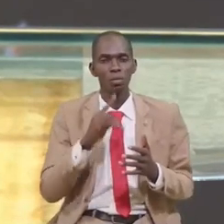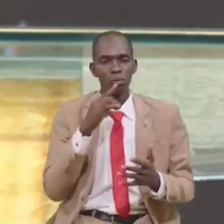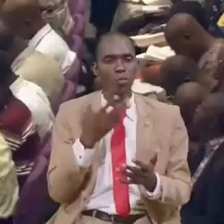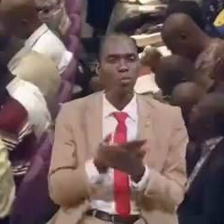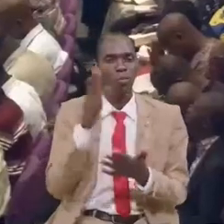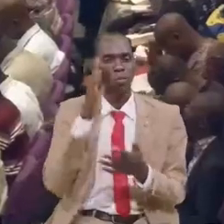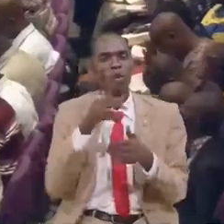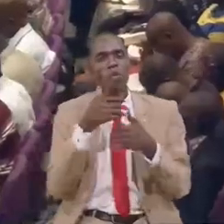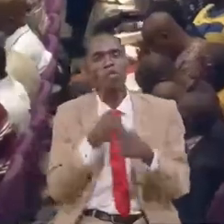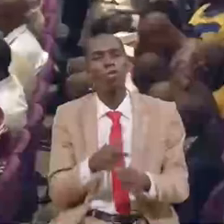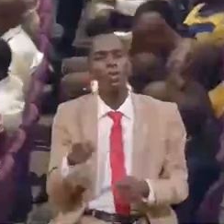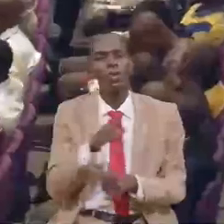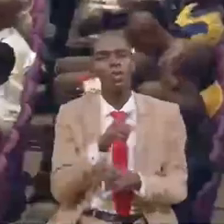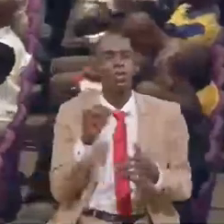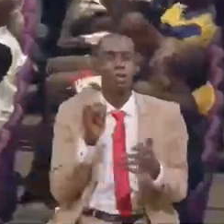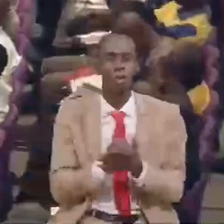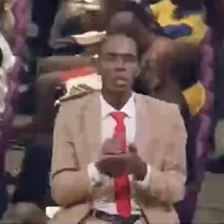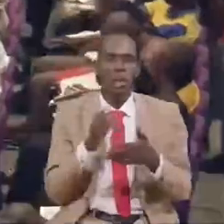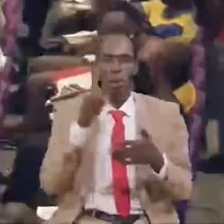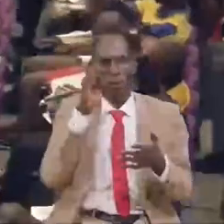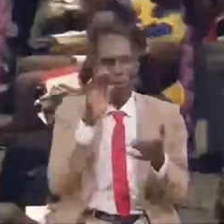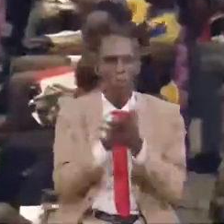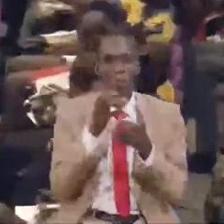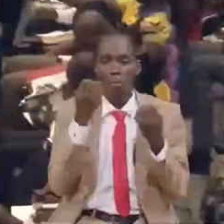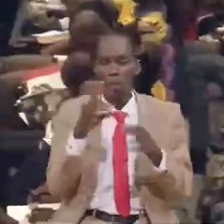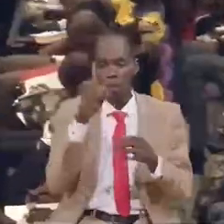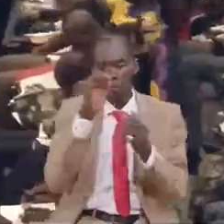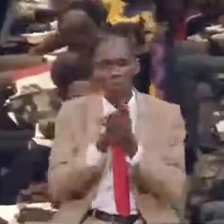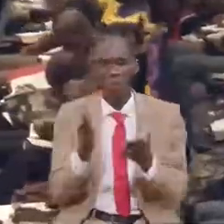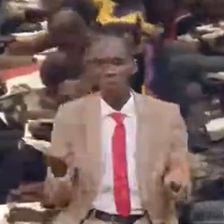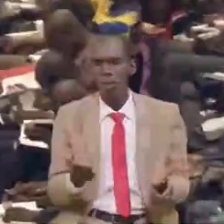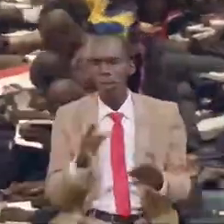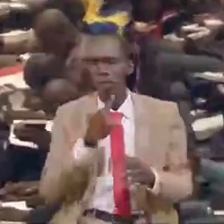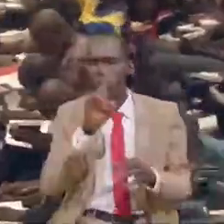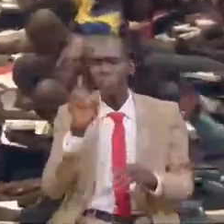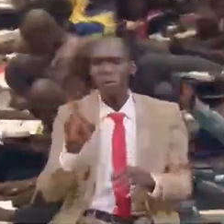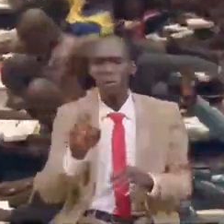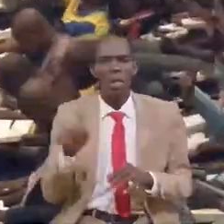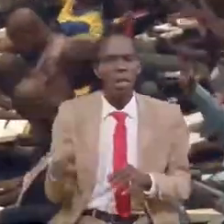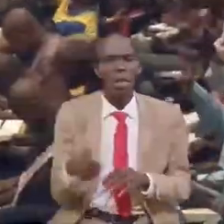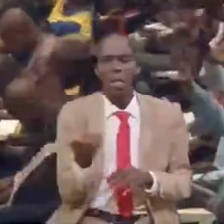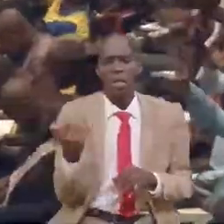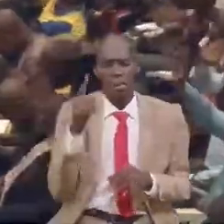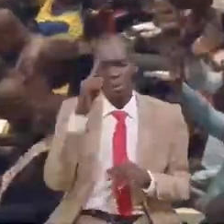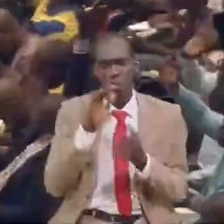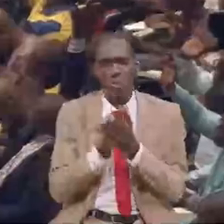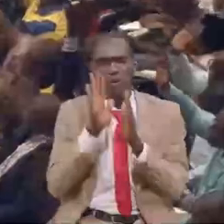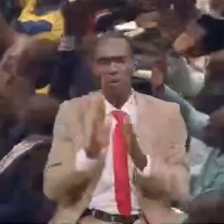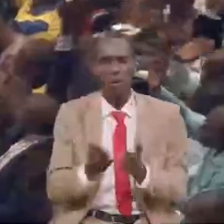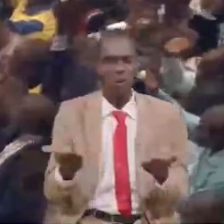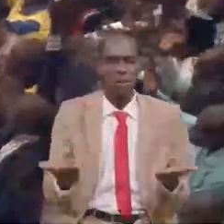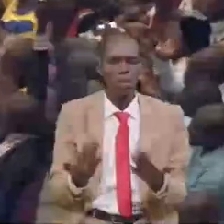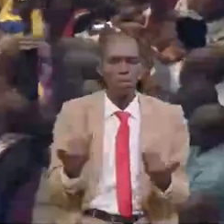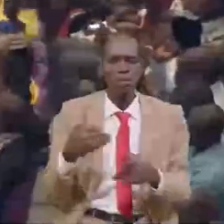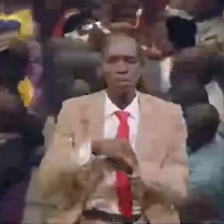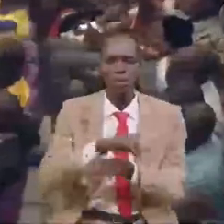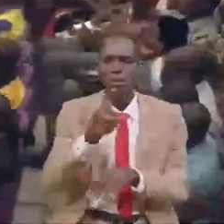Y a-t-il des gens qui croient ce jour? Ceux qui auront cru. Y a-t-il des croyants ici ce jour? Ceux qui auront